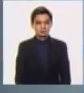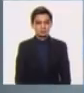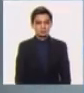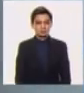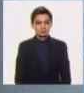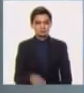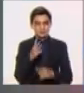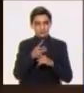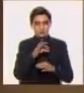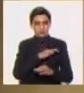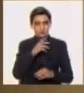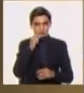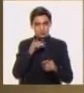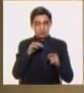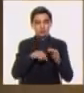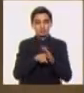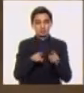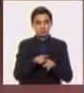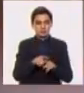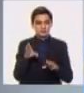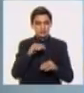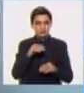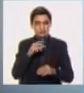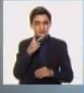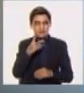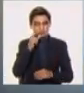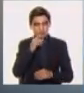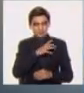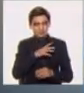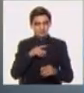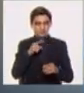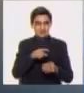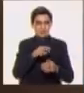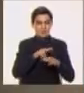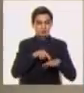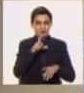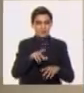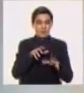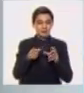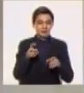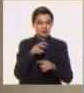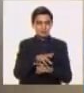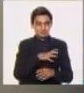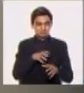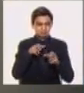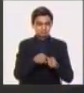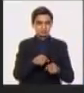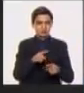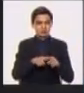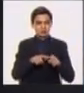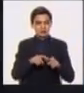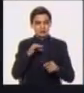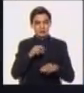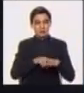Давай. Кадр сыртындағы бойжеткеннің пәрменін неке етпей орындаған қос жігіт бірден іске кірісіп, массажға келген азаматты қимылсыз қалдырды. Қызметтік